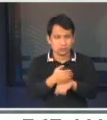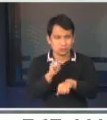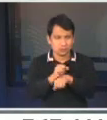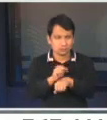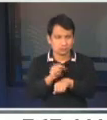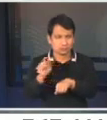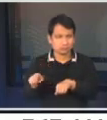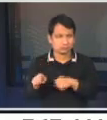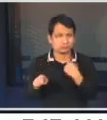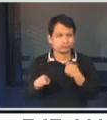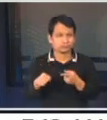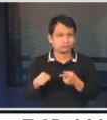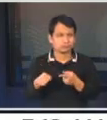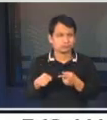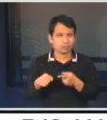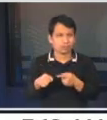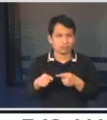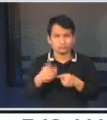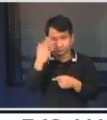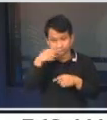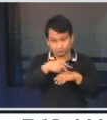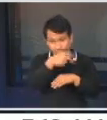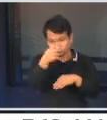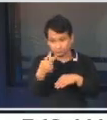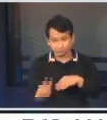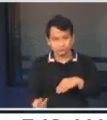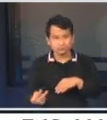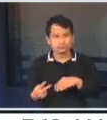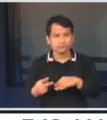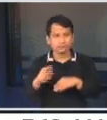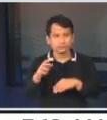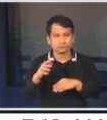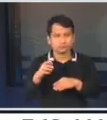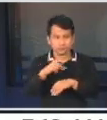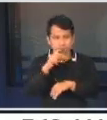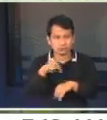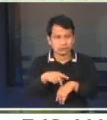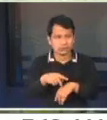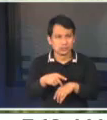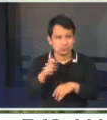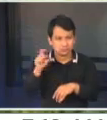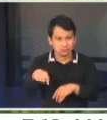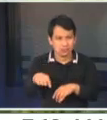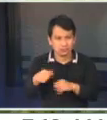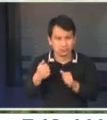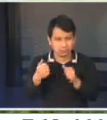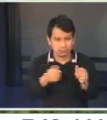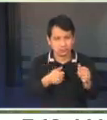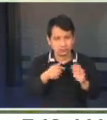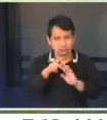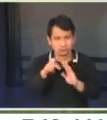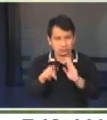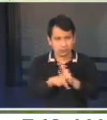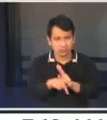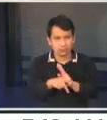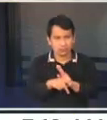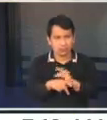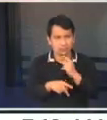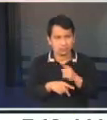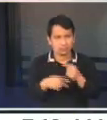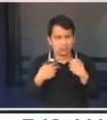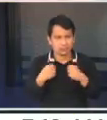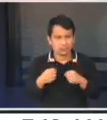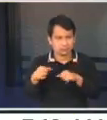na tinaguri ang surfing capital ng Pilipinas. Pero kailangang sumunod sa itinakdang minimum health and